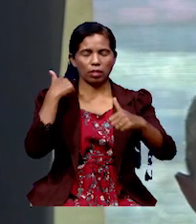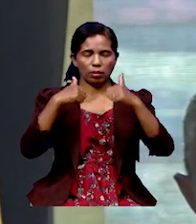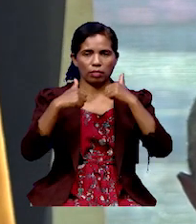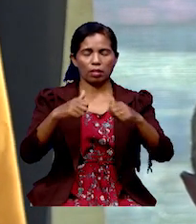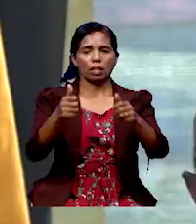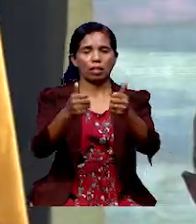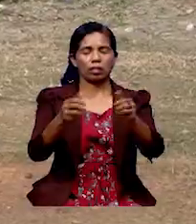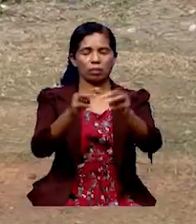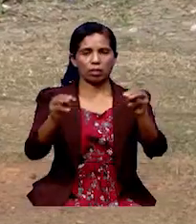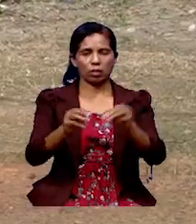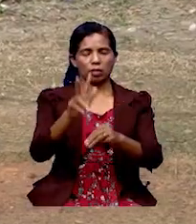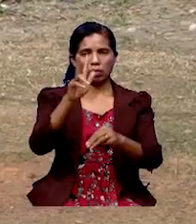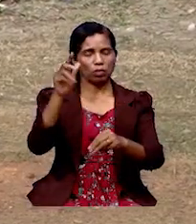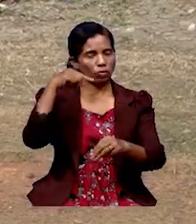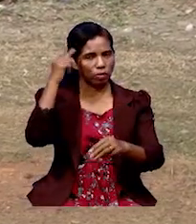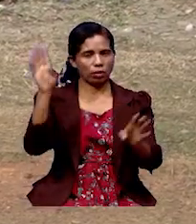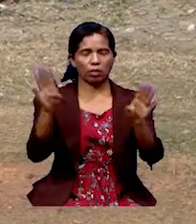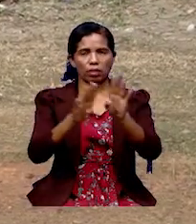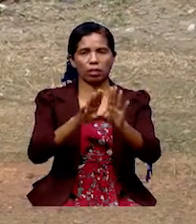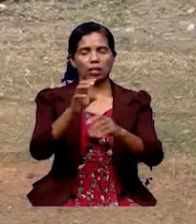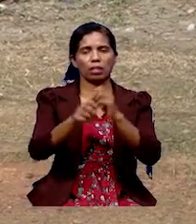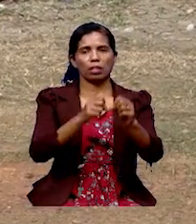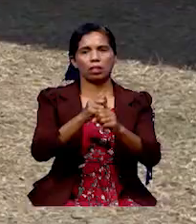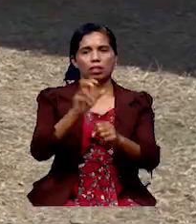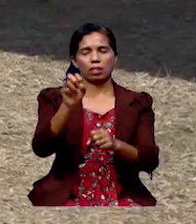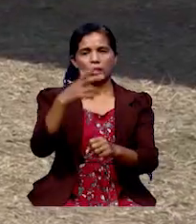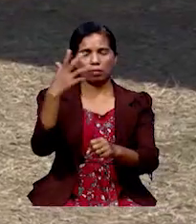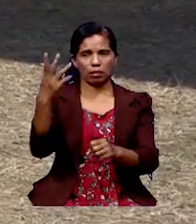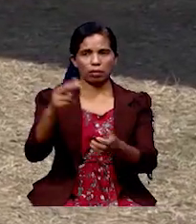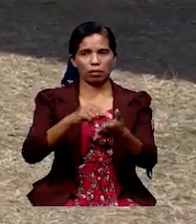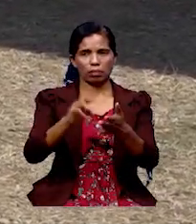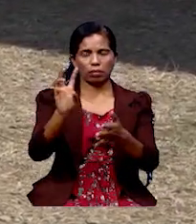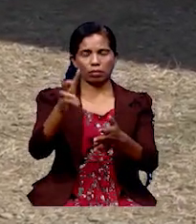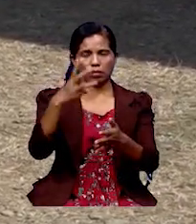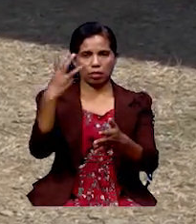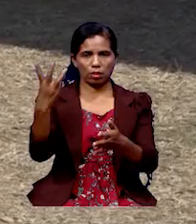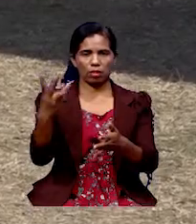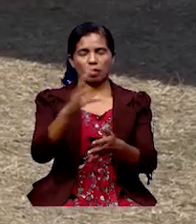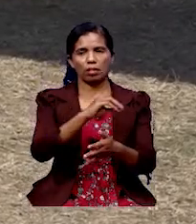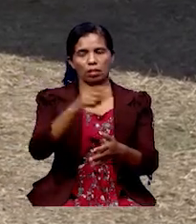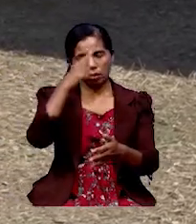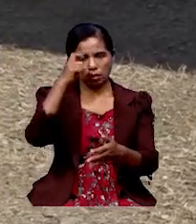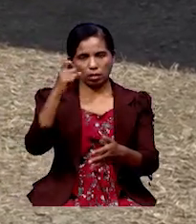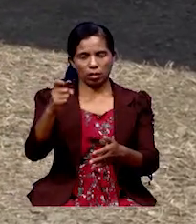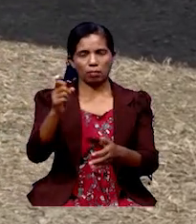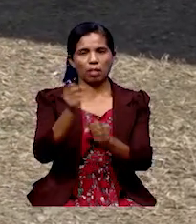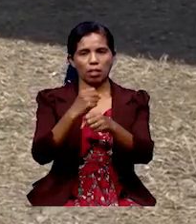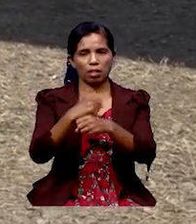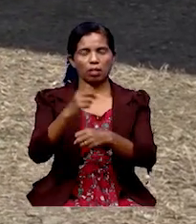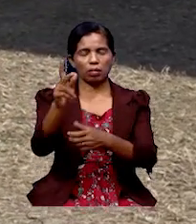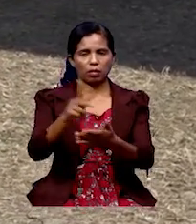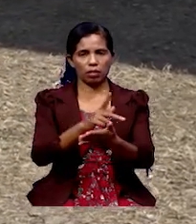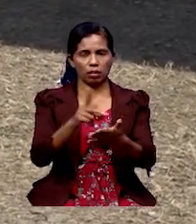tolu ne governo taka hetinang riurasan resintolu, ho resolusan numero san resinen bara riurasan resintolu, tamo considera kria instabilidade